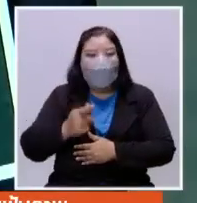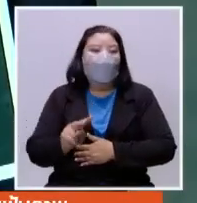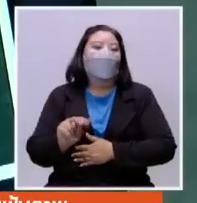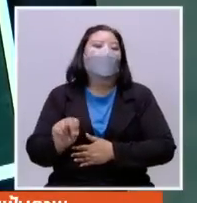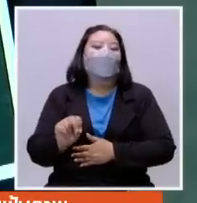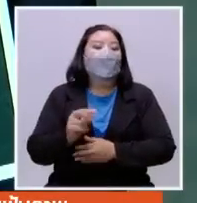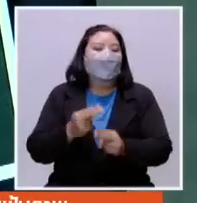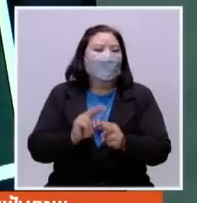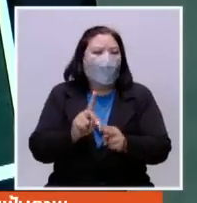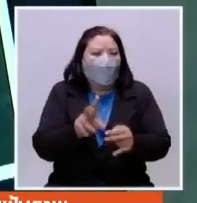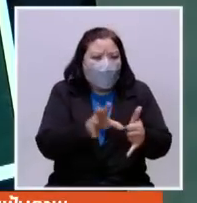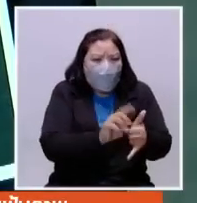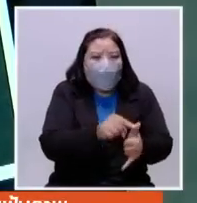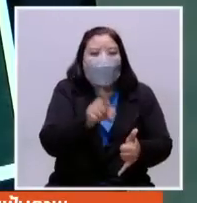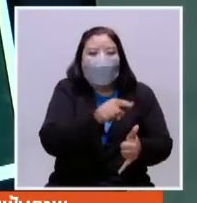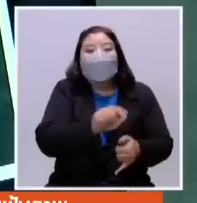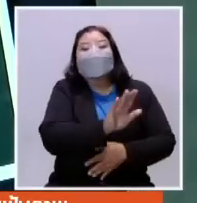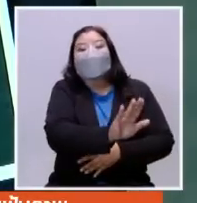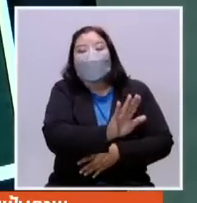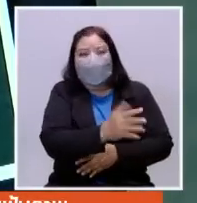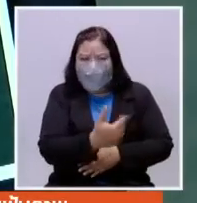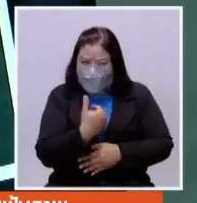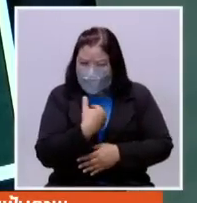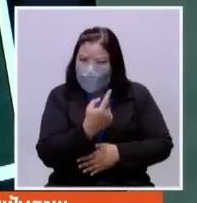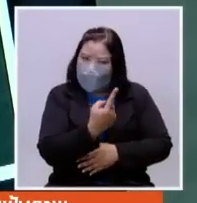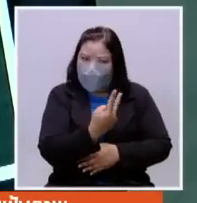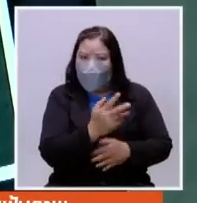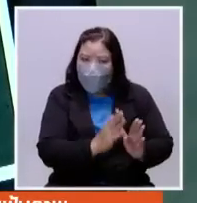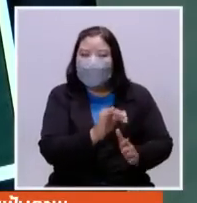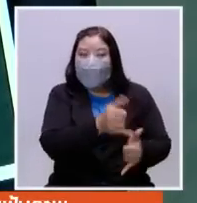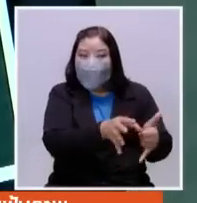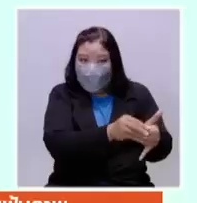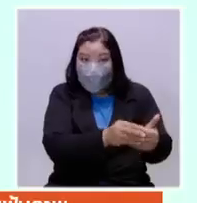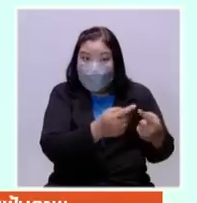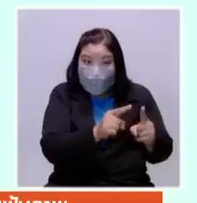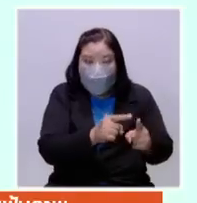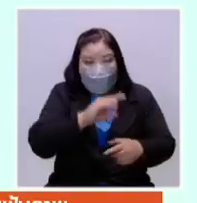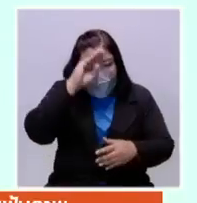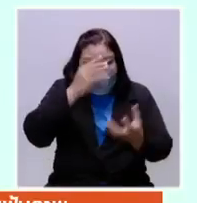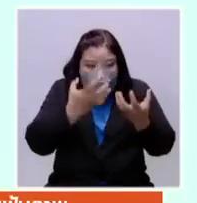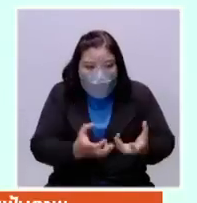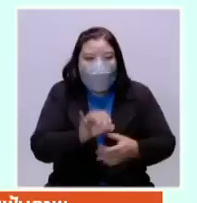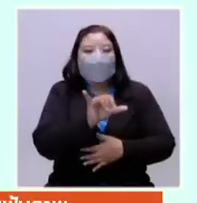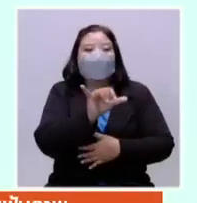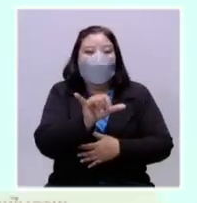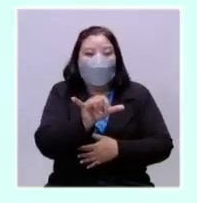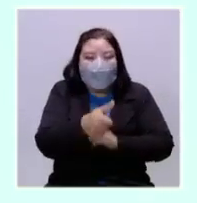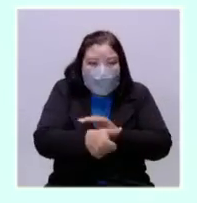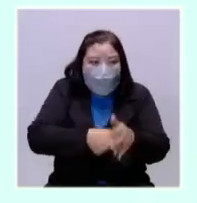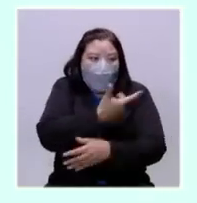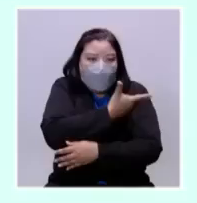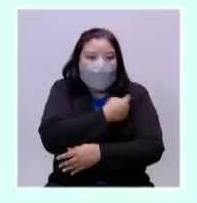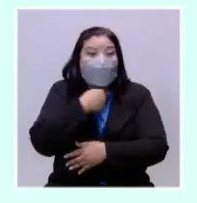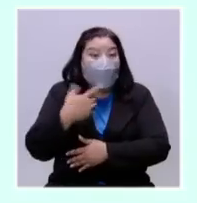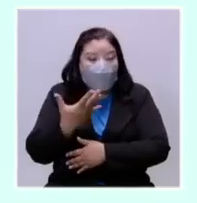ต่ไม่มีการระบุจำนวนชัดเจนคาดว่าน่าจะพบมากกว่า1รายแต่ยังไม่พบความรุนแรงในการก่อโรคหรือว่าหลบหลีกภูมิคุ้มกันได้มากกว่า